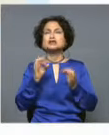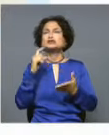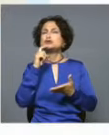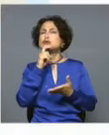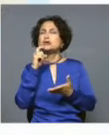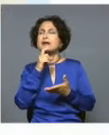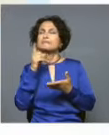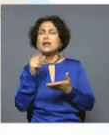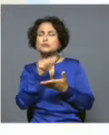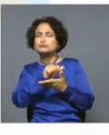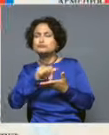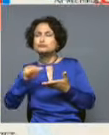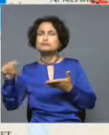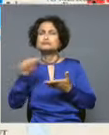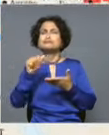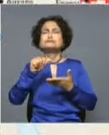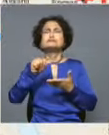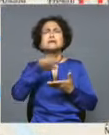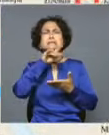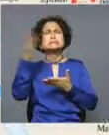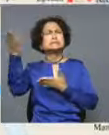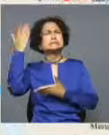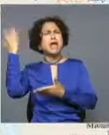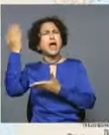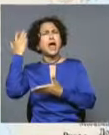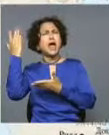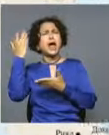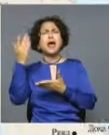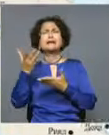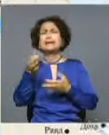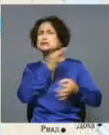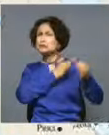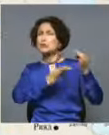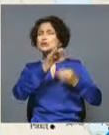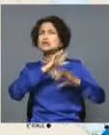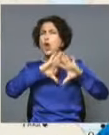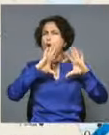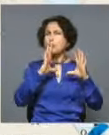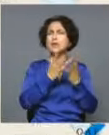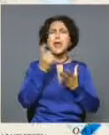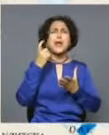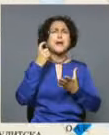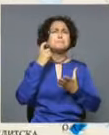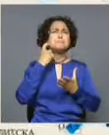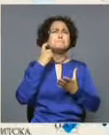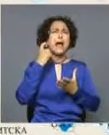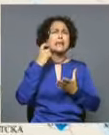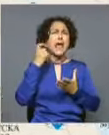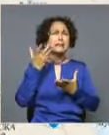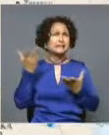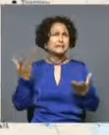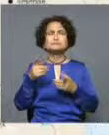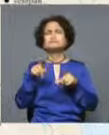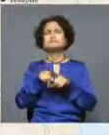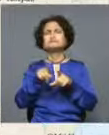съм маркирала старите исторически общности. Това са старите диаспори в Банат. Това е една преселническа общност още